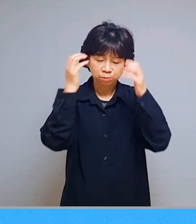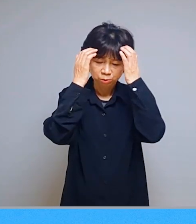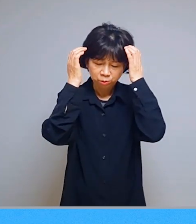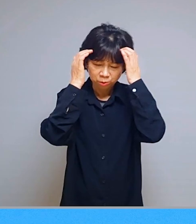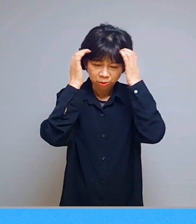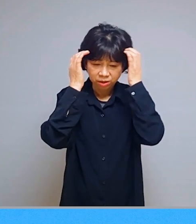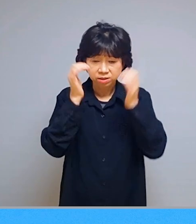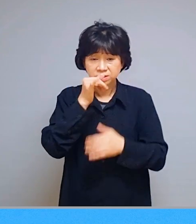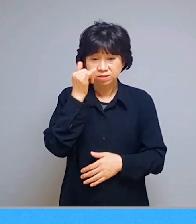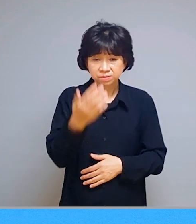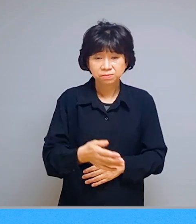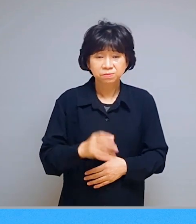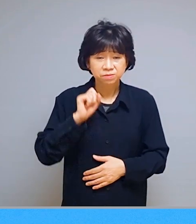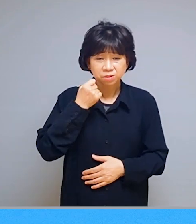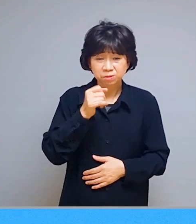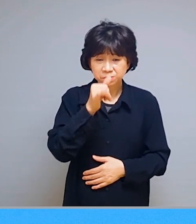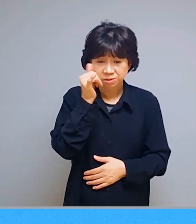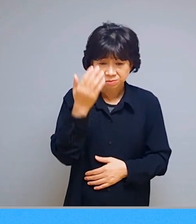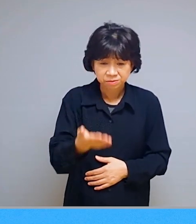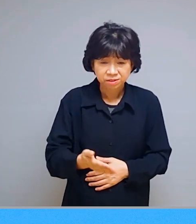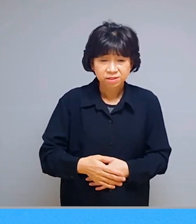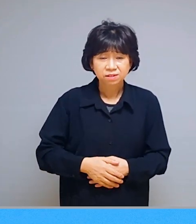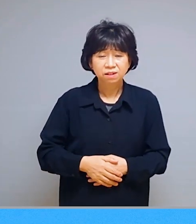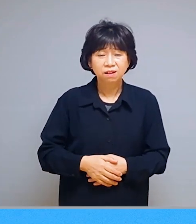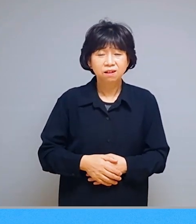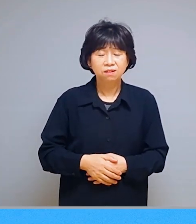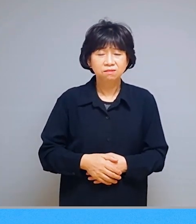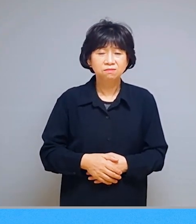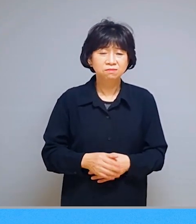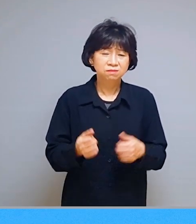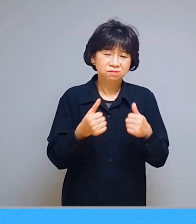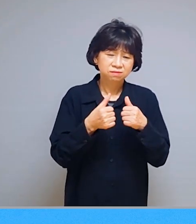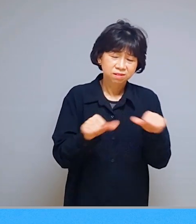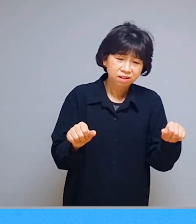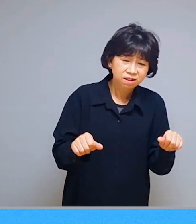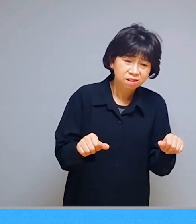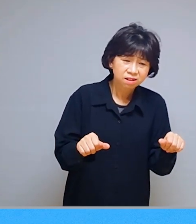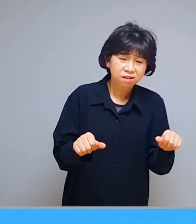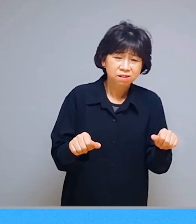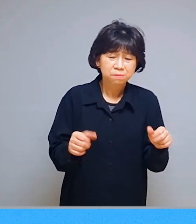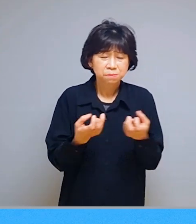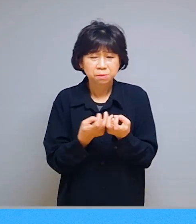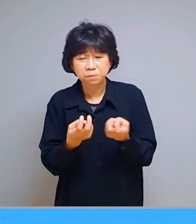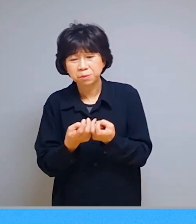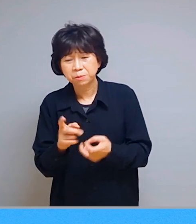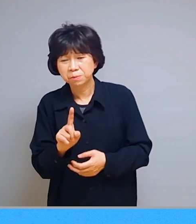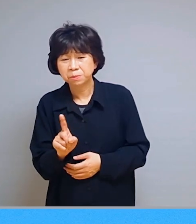계십니까? 그 큰 산을 깨뜨릴 방법이 좀 없을까요?